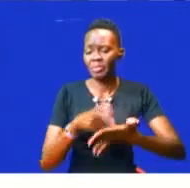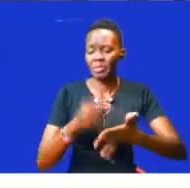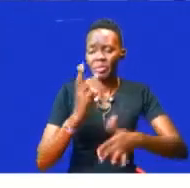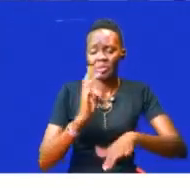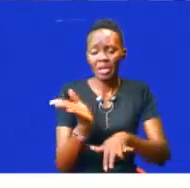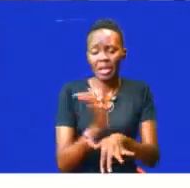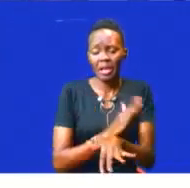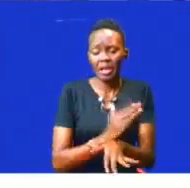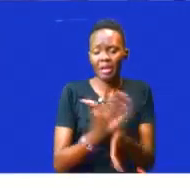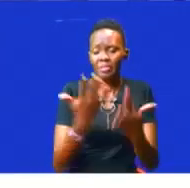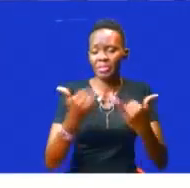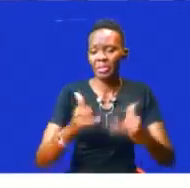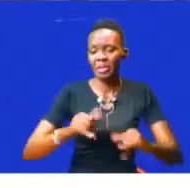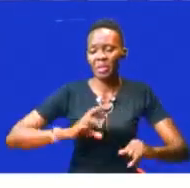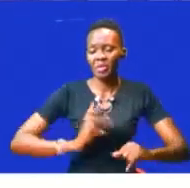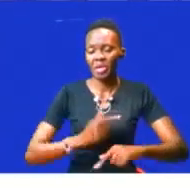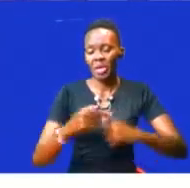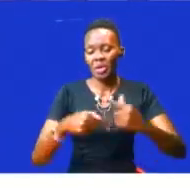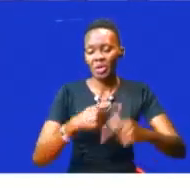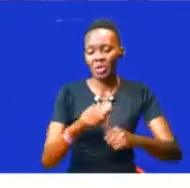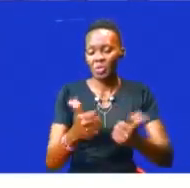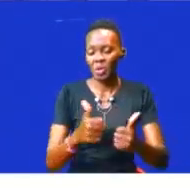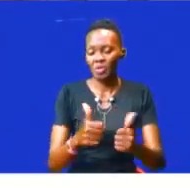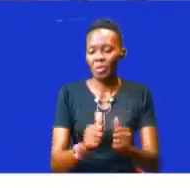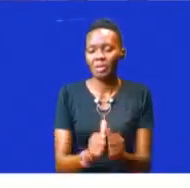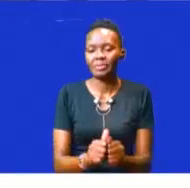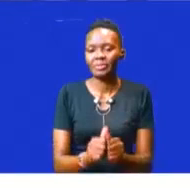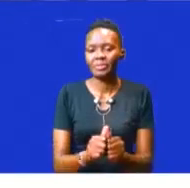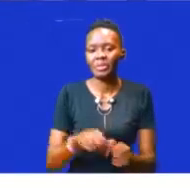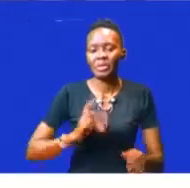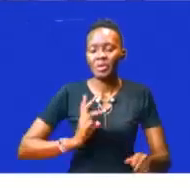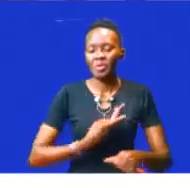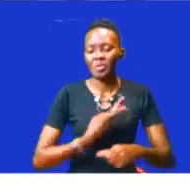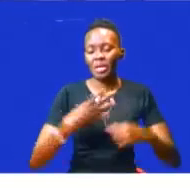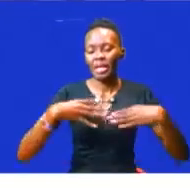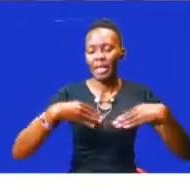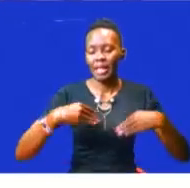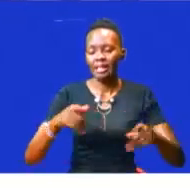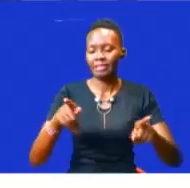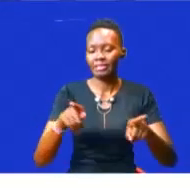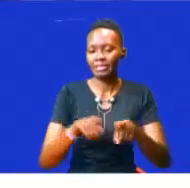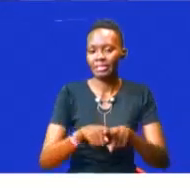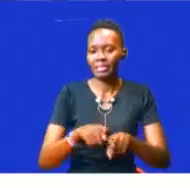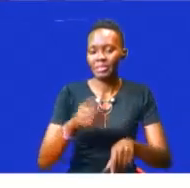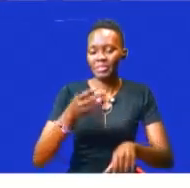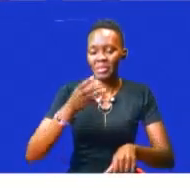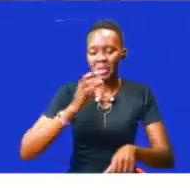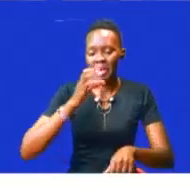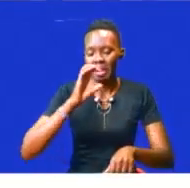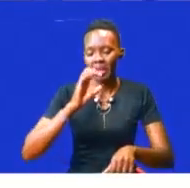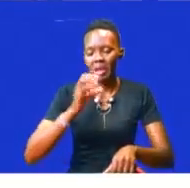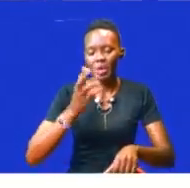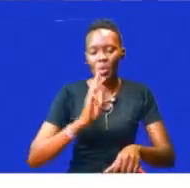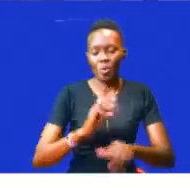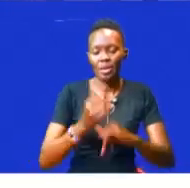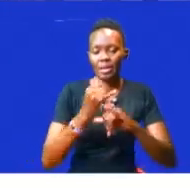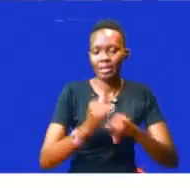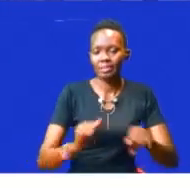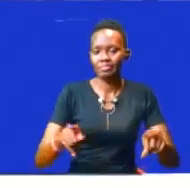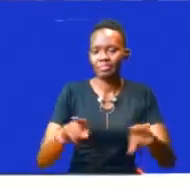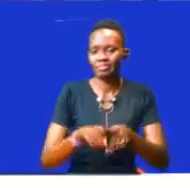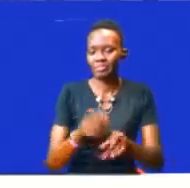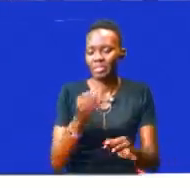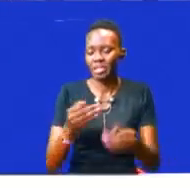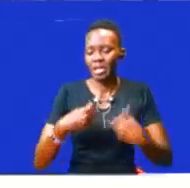sani, wasadhi maber kabisa. Wan maber, wamodho pi maler, wamodho pi mit, pi makata in gi sabun siling